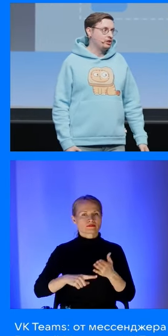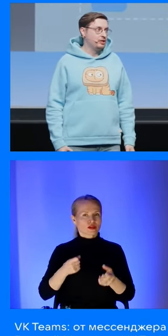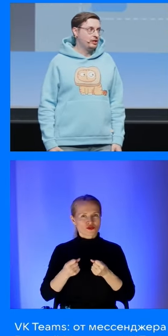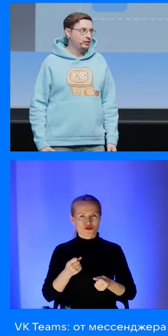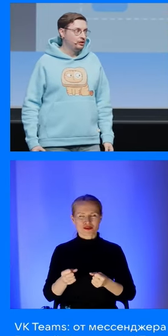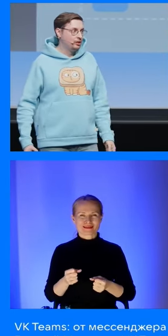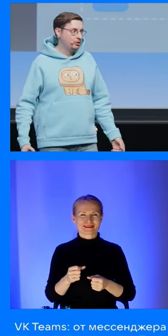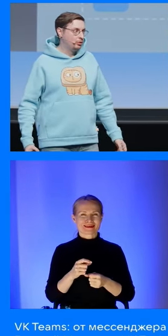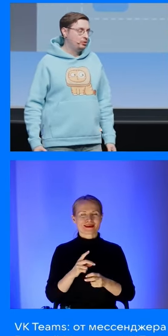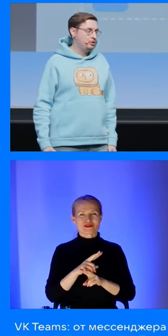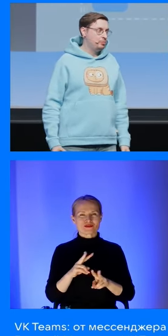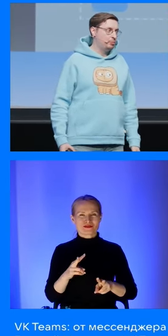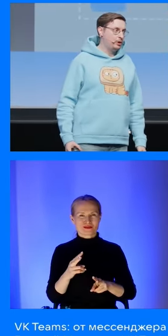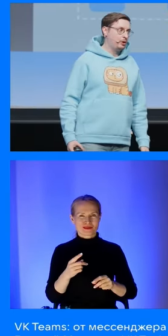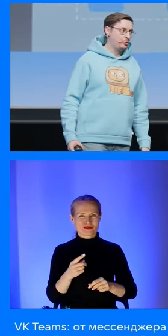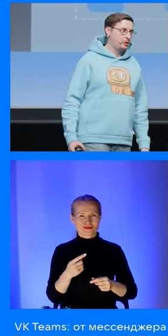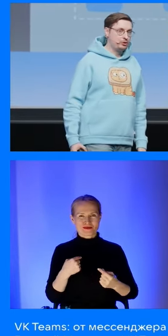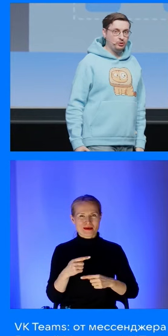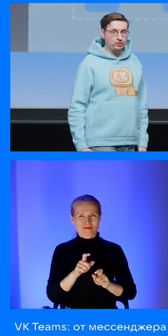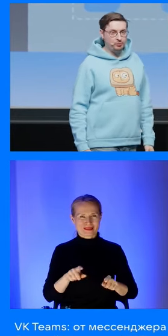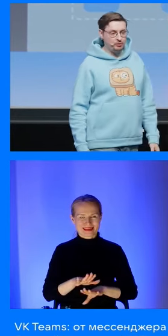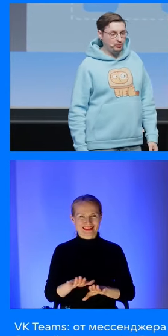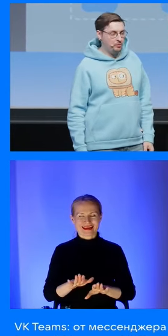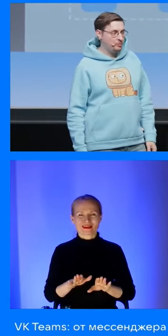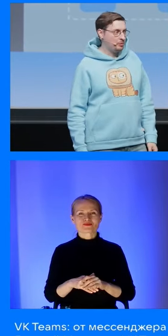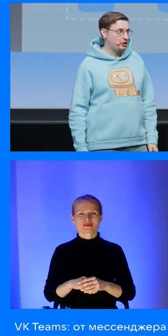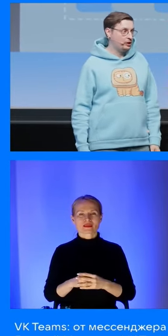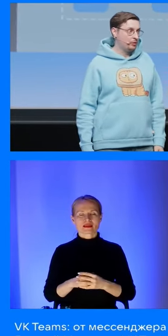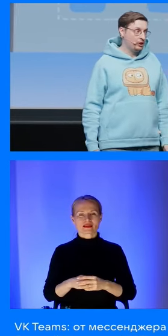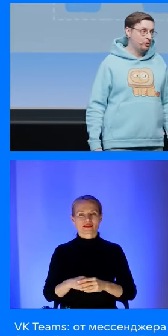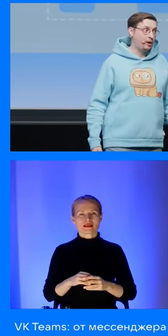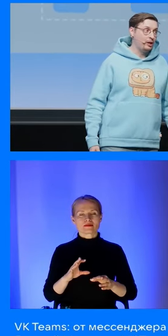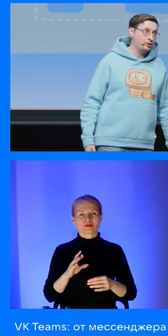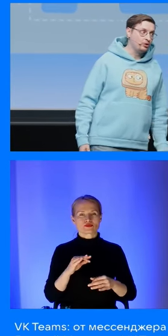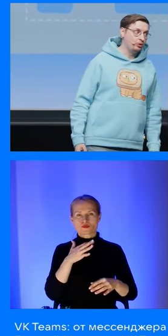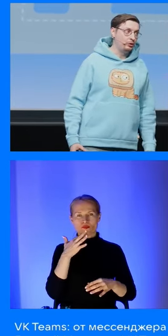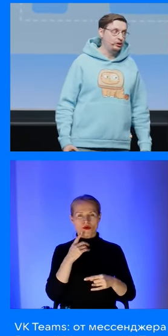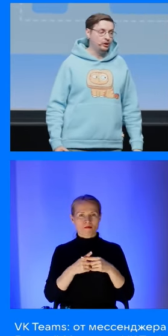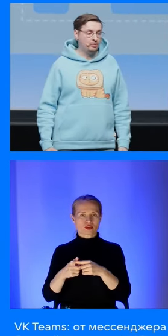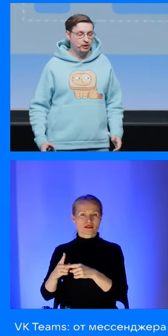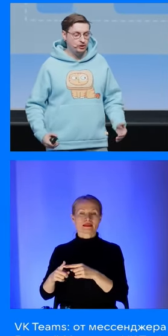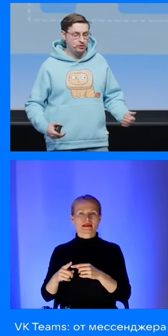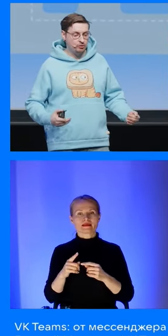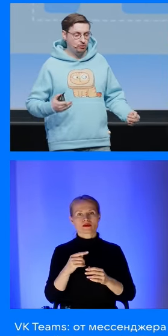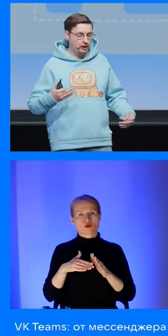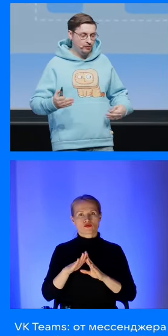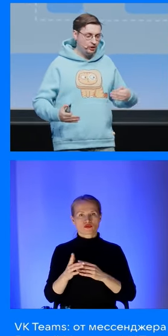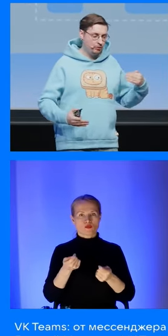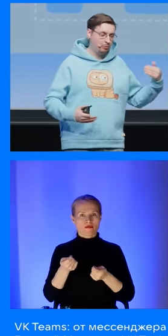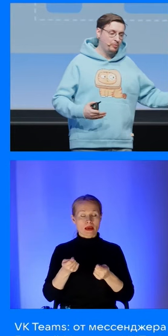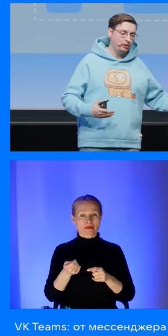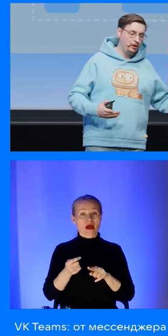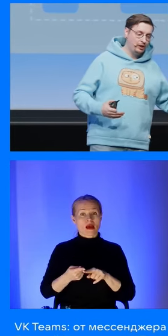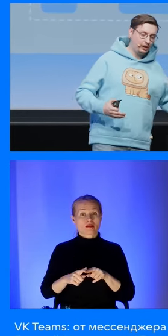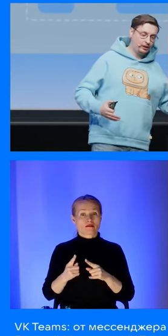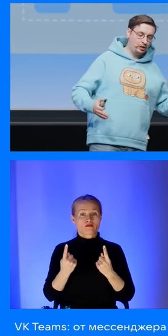а также на высоте. Ну и по прирост по скорости тоже весьма-весьма положительный. А главное — управляемость, что для нас сейчас крайне важно